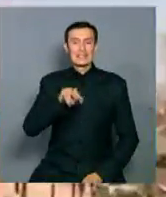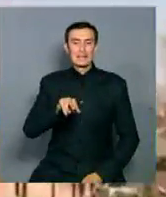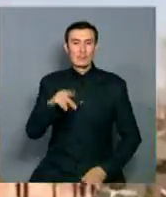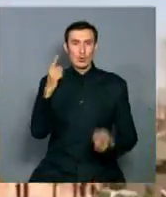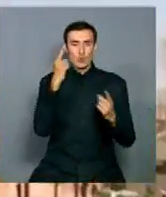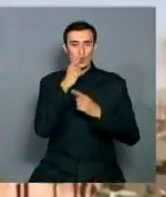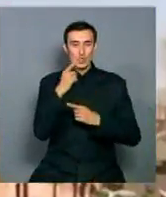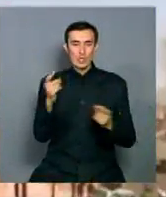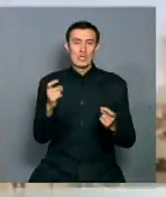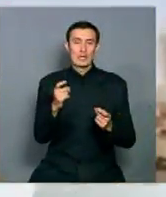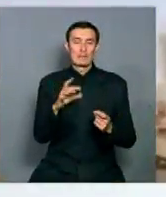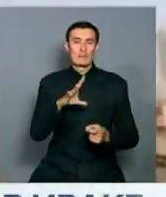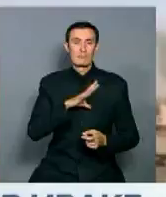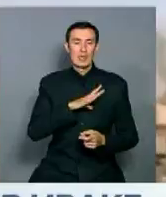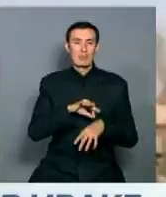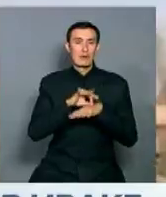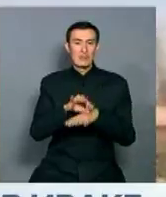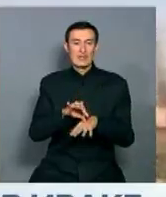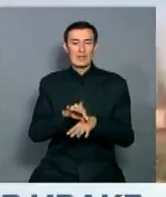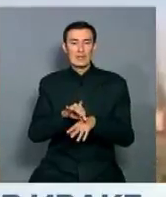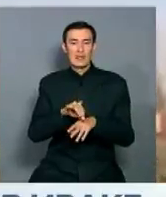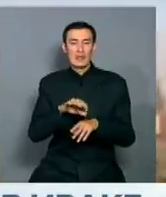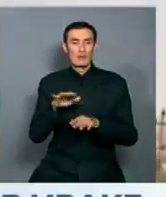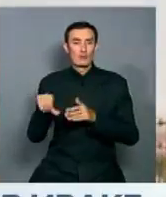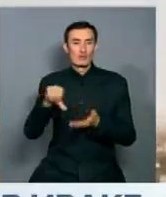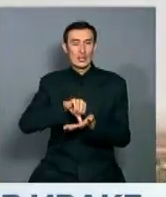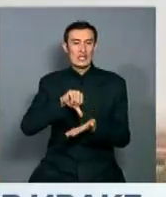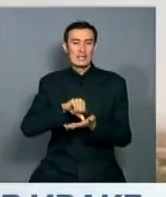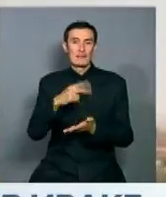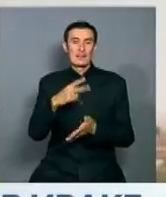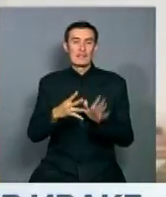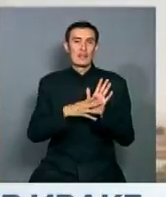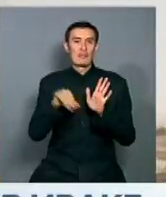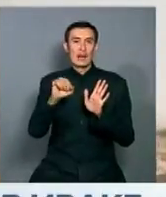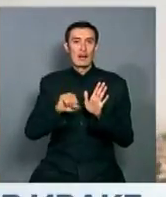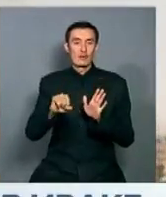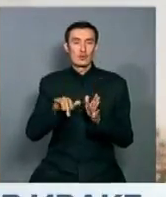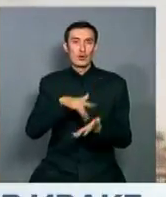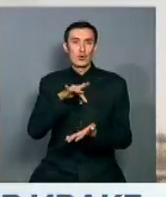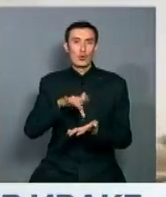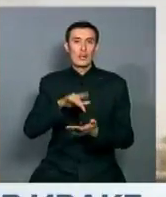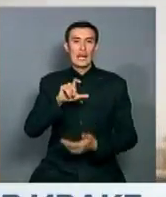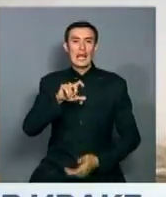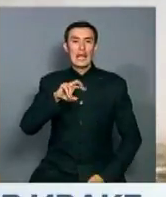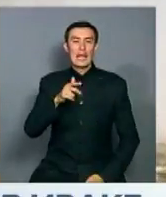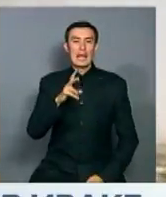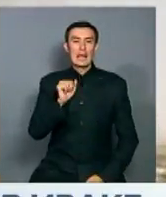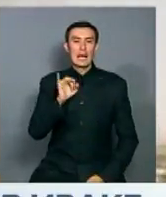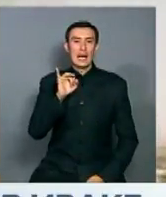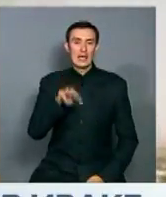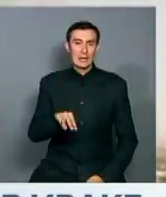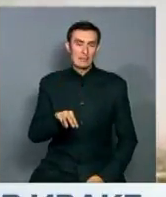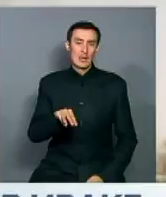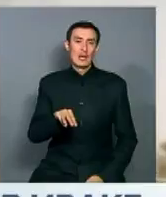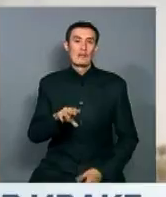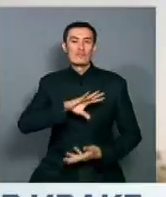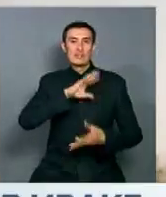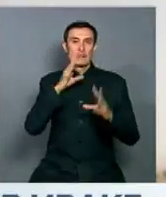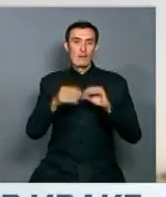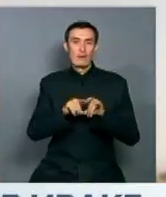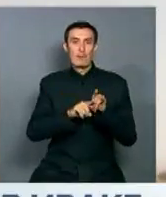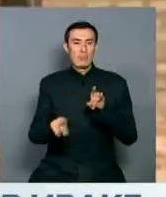сил арабской страны, рейды были проведены 29 августа в районе города Эль-Каим, находящегося под контролем террористов.